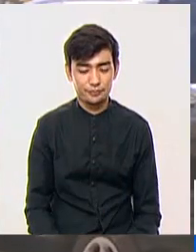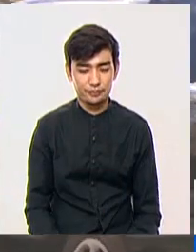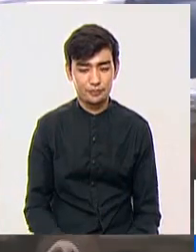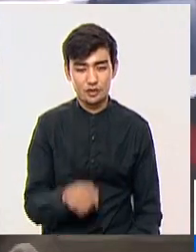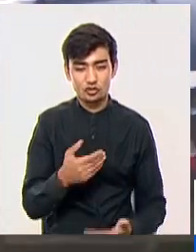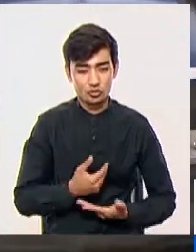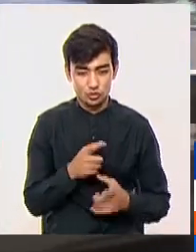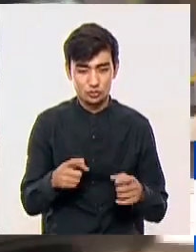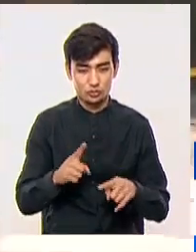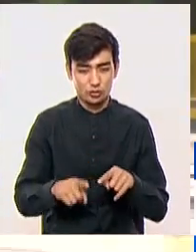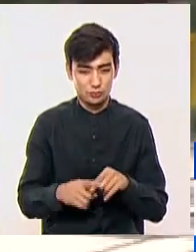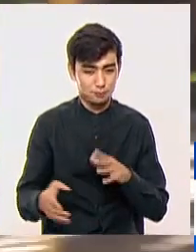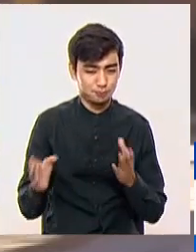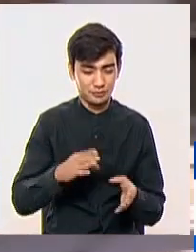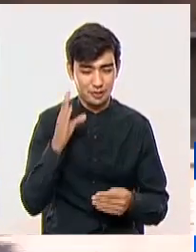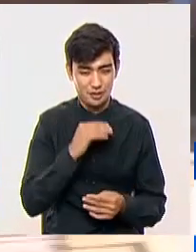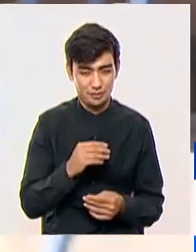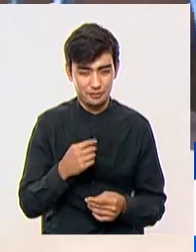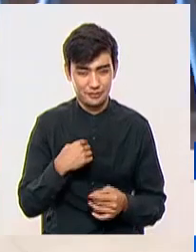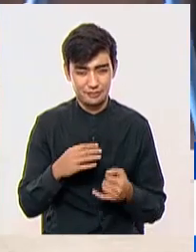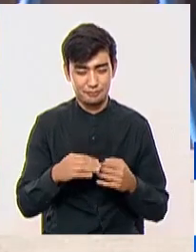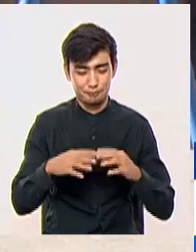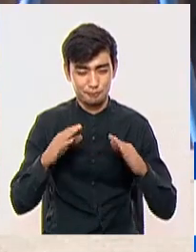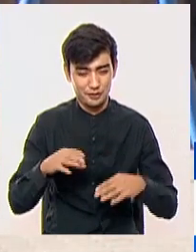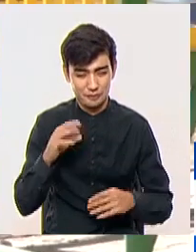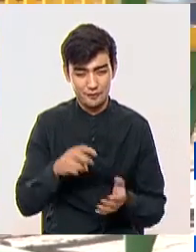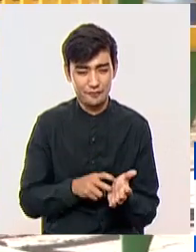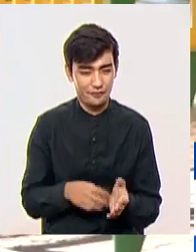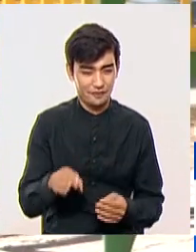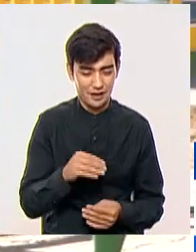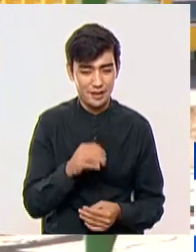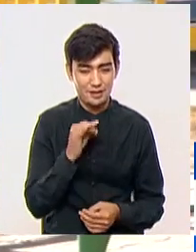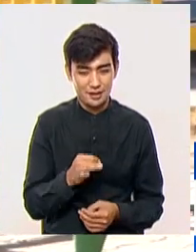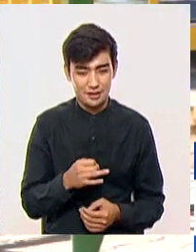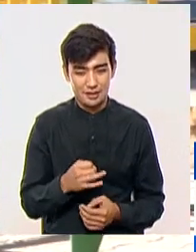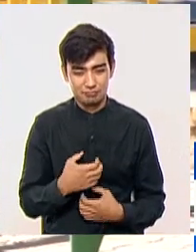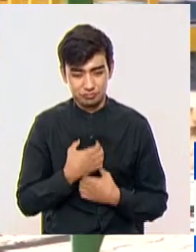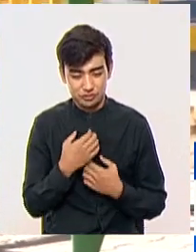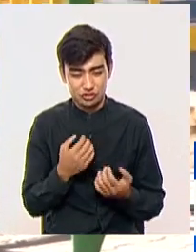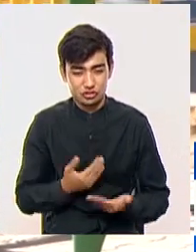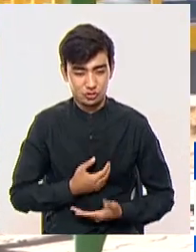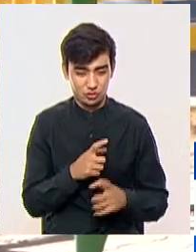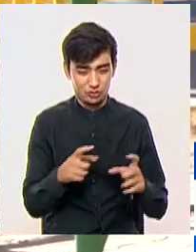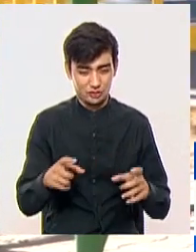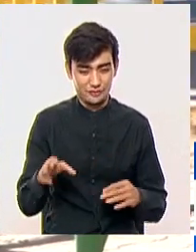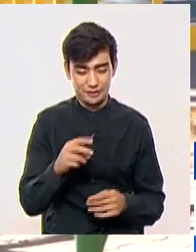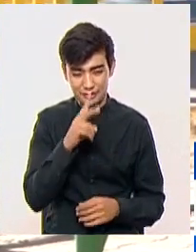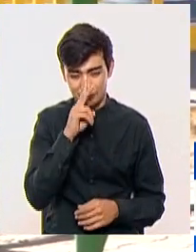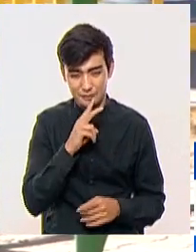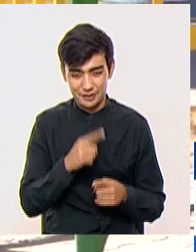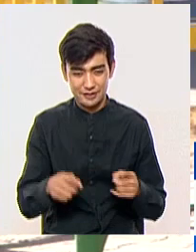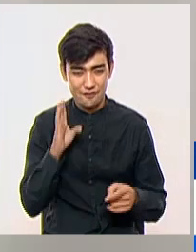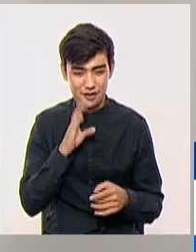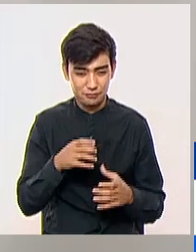Мұндағы жұрт бір күні жарылған қабырға жапырылып жермен жексен боламыз ба деп қорқады. Үреймен күн кешіп жатқан тұрғындар екі ай бұрын су